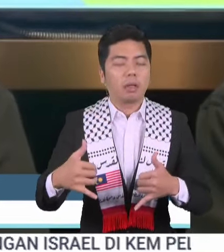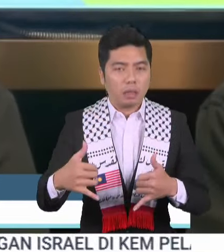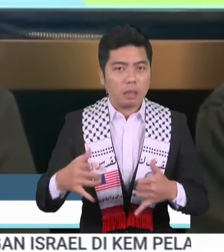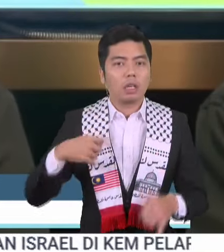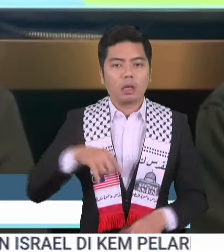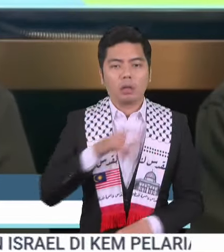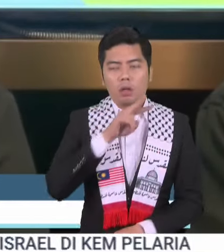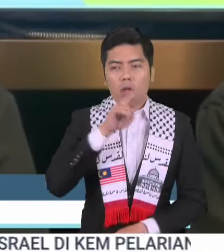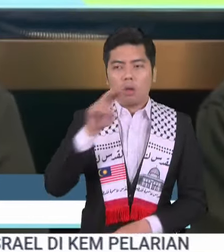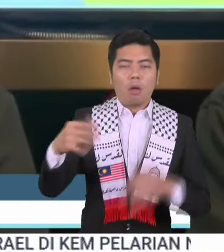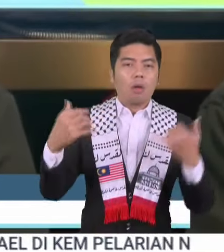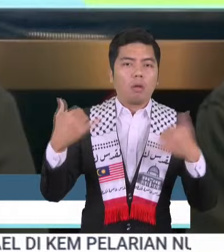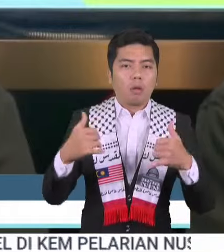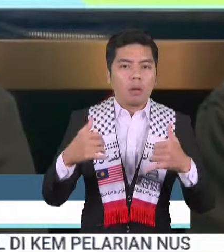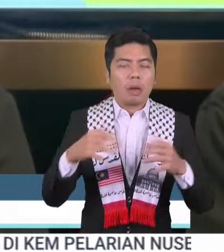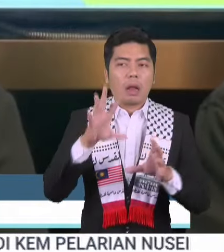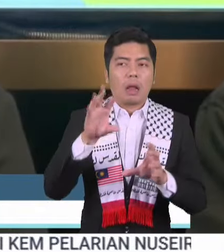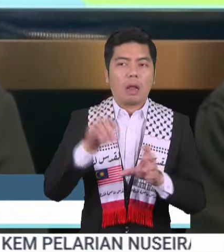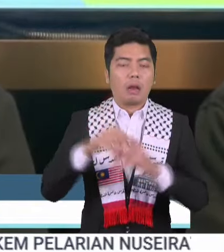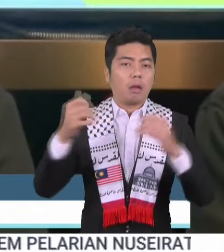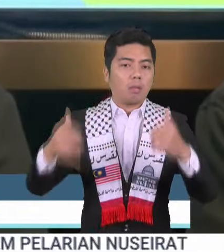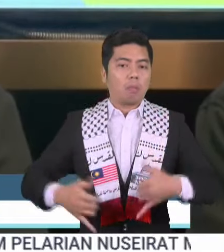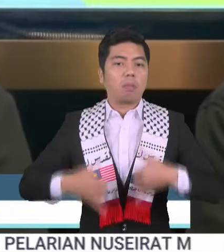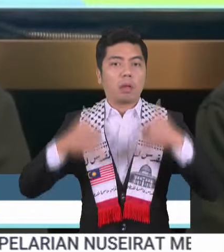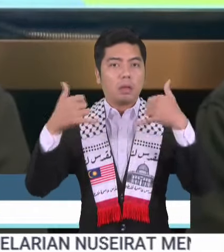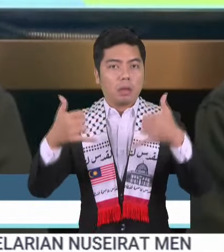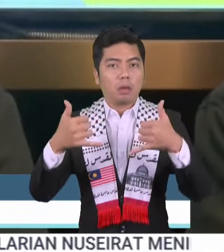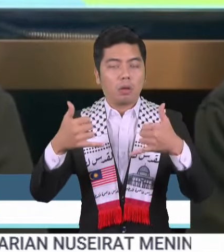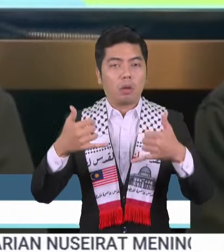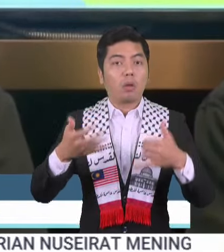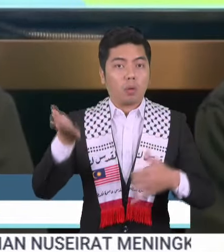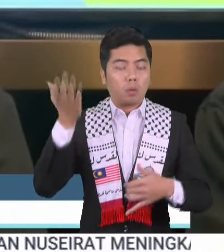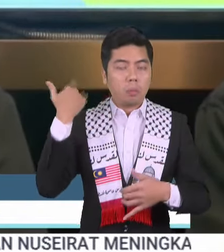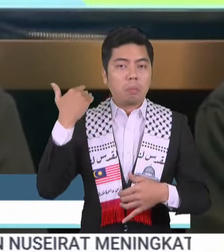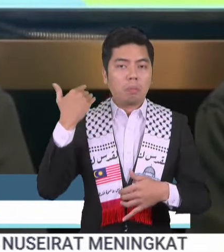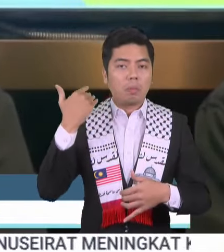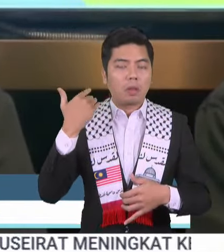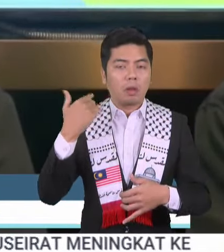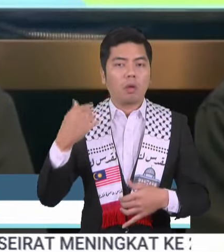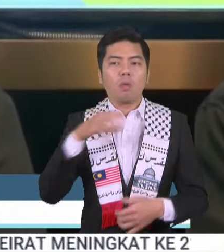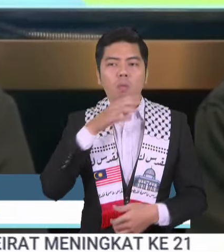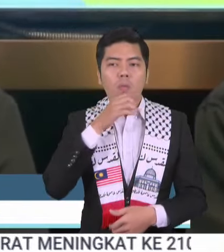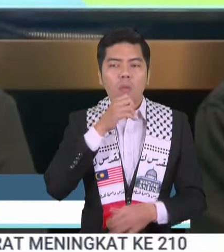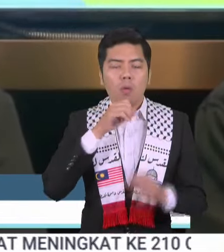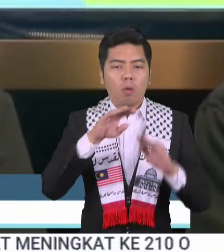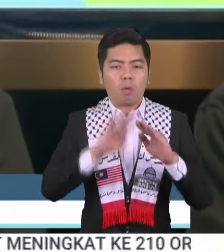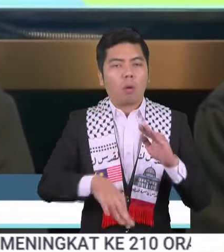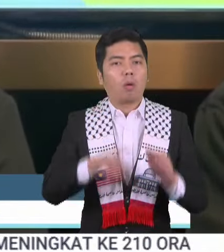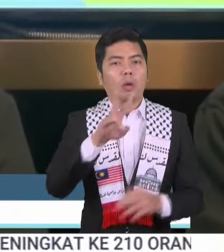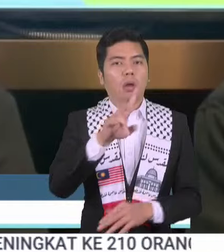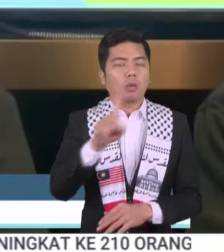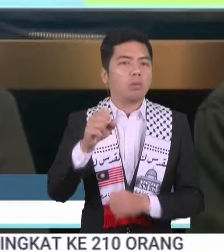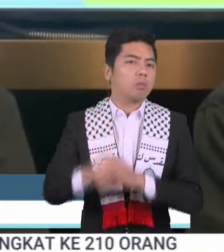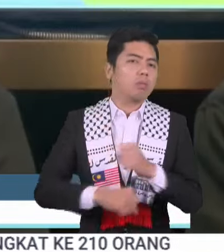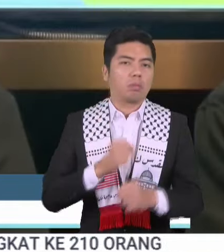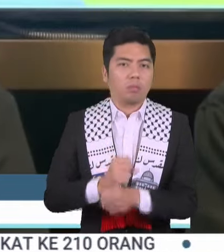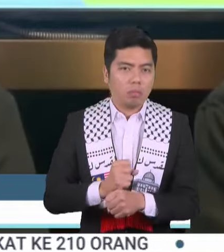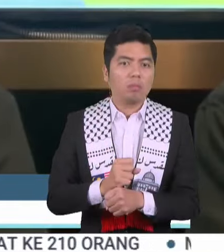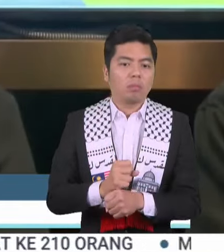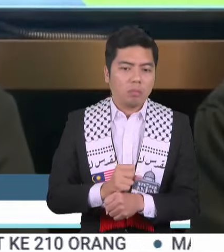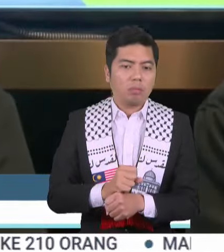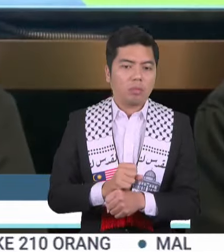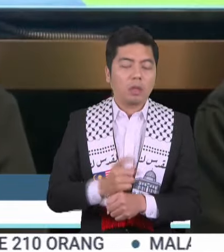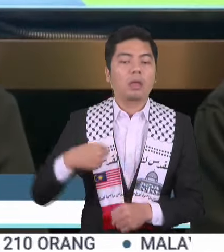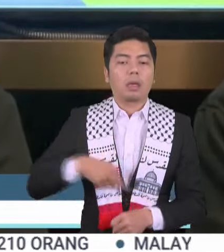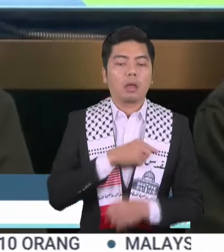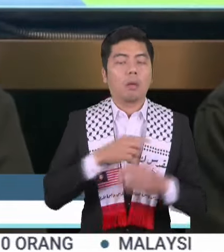kita lihat rata-rata pemain yang bermain di dalam Piala Emas Raja terdiri pada mereka yang berumur di bawah 20 tahun. Kan?